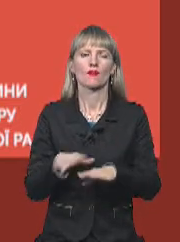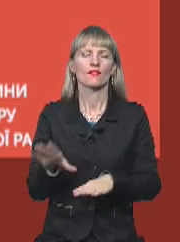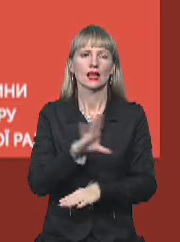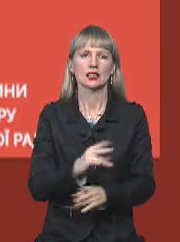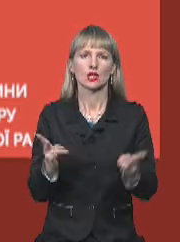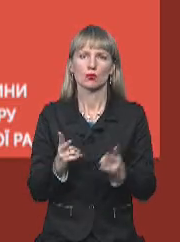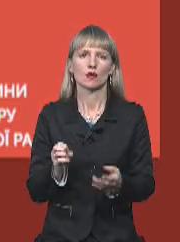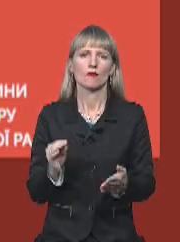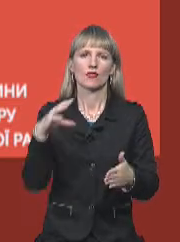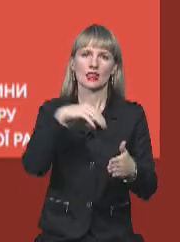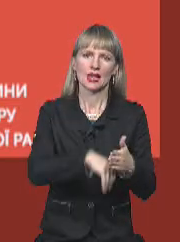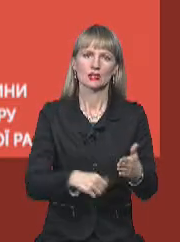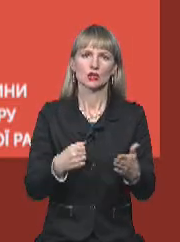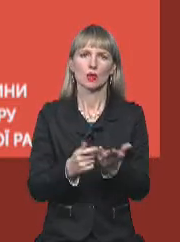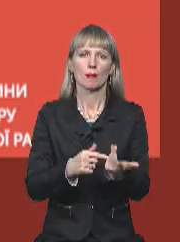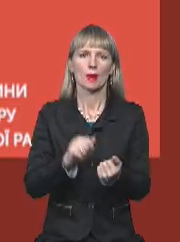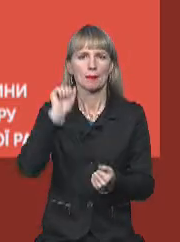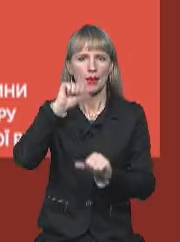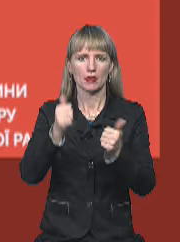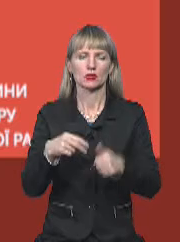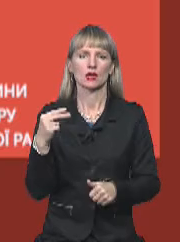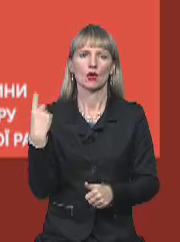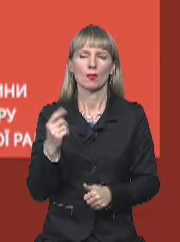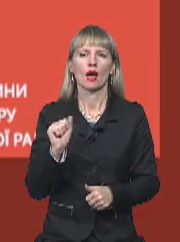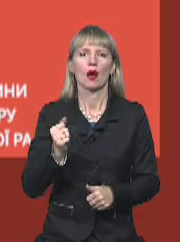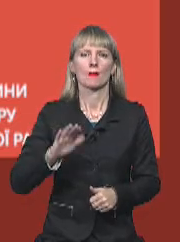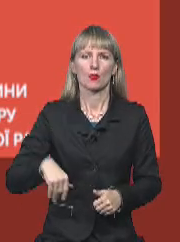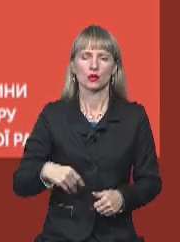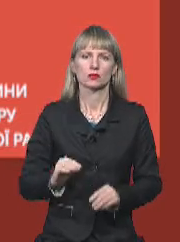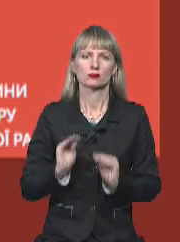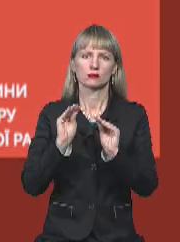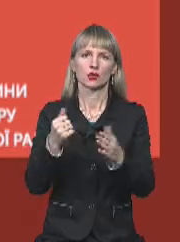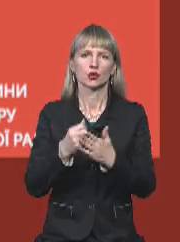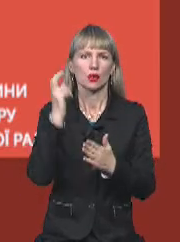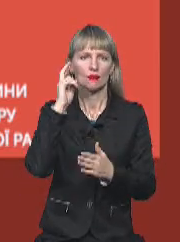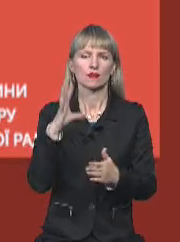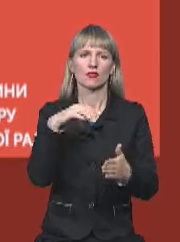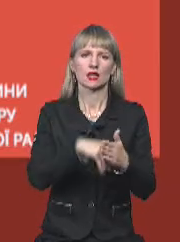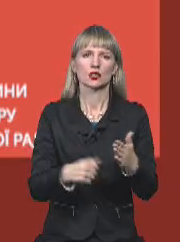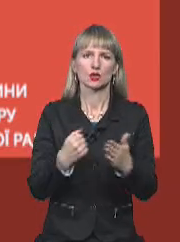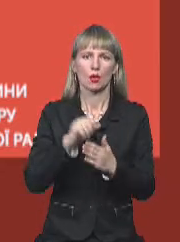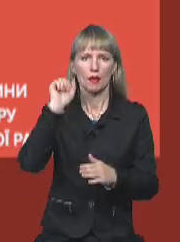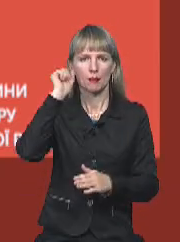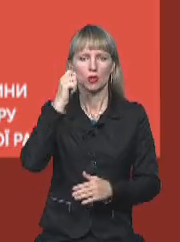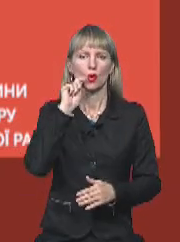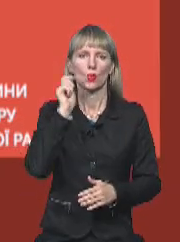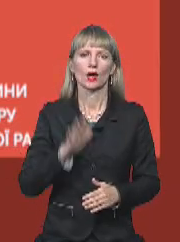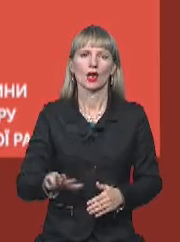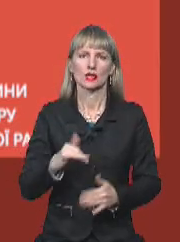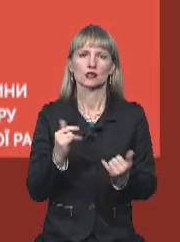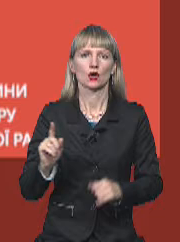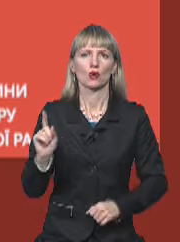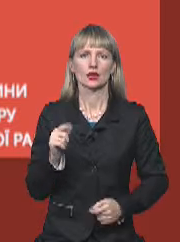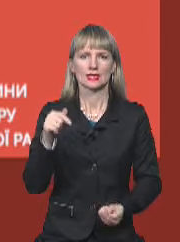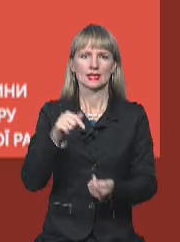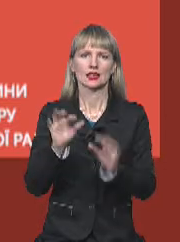його внести до переліку пам'яток Запорізької області, а вже потім подати до Києва, щоб внести до пам'яток України. Нині він охороняється